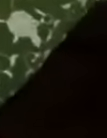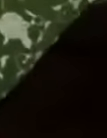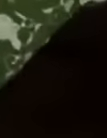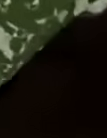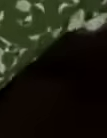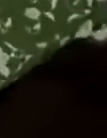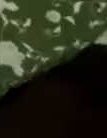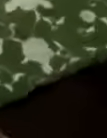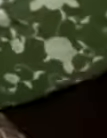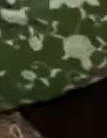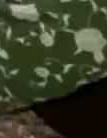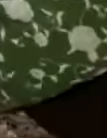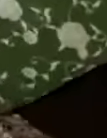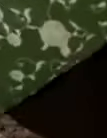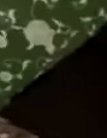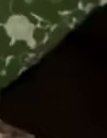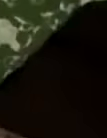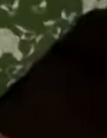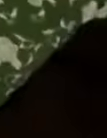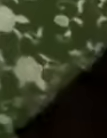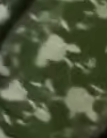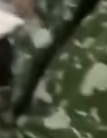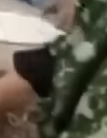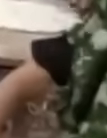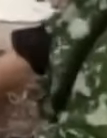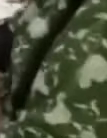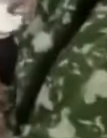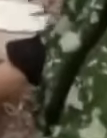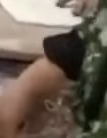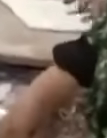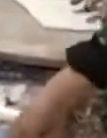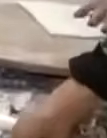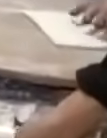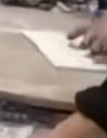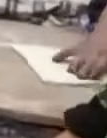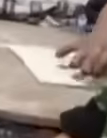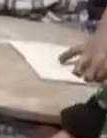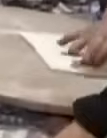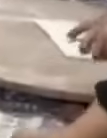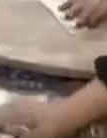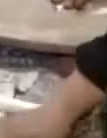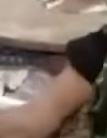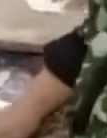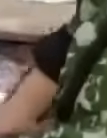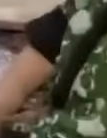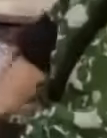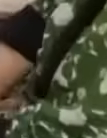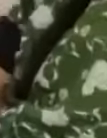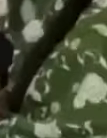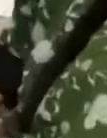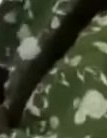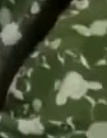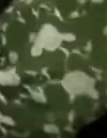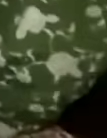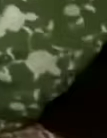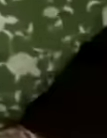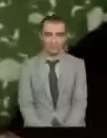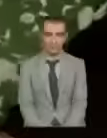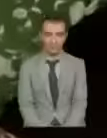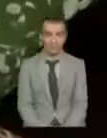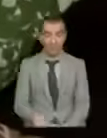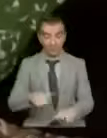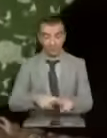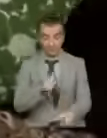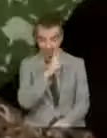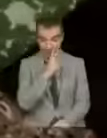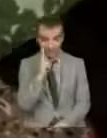buğdanı derem, bu yılda burada kalam, gene seni ben alam. Ya Ayşe